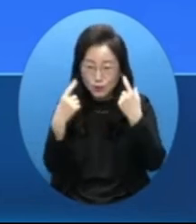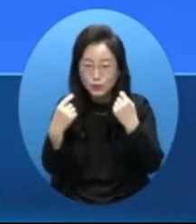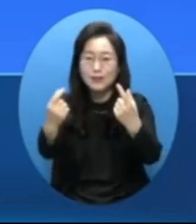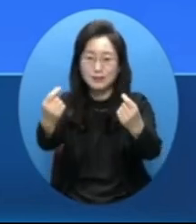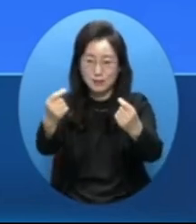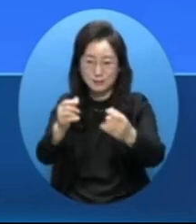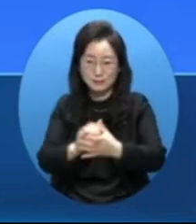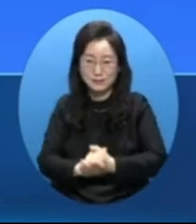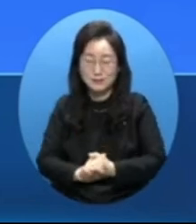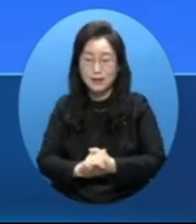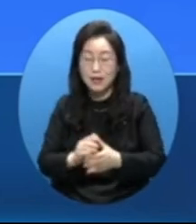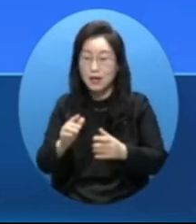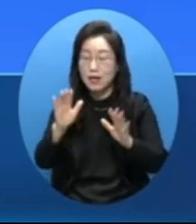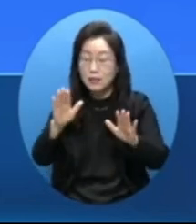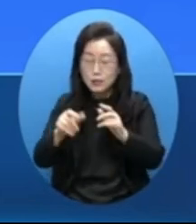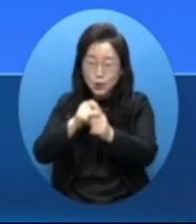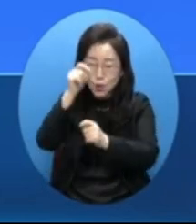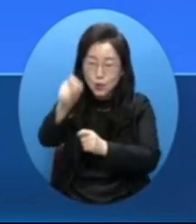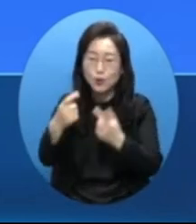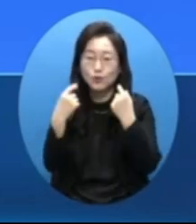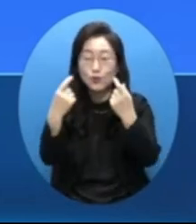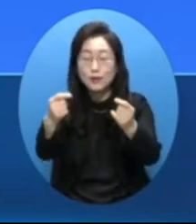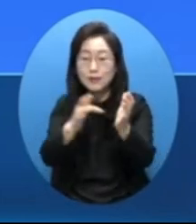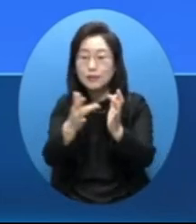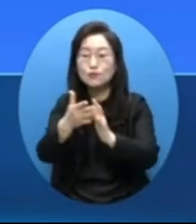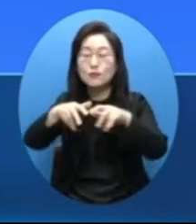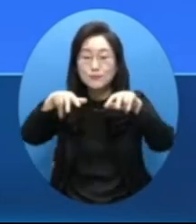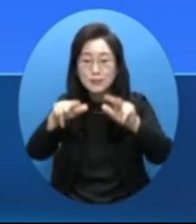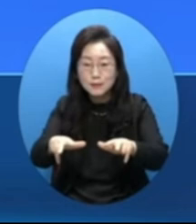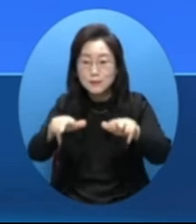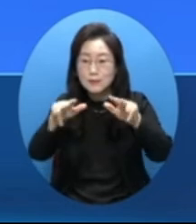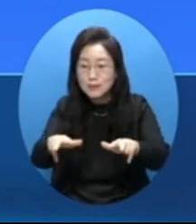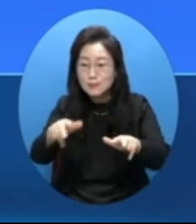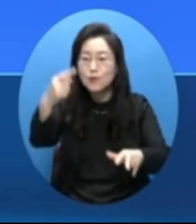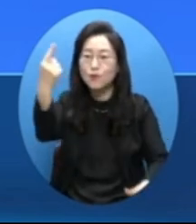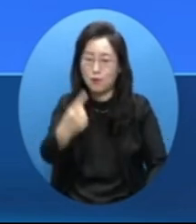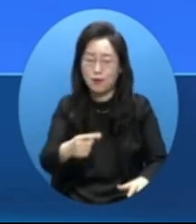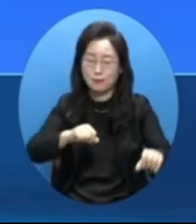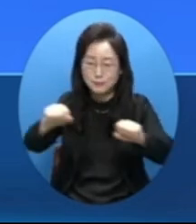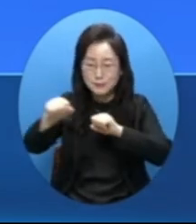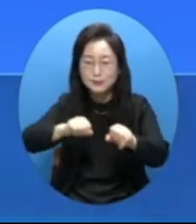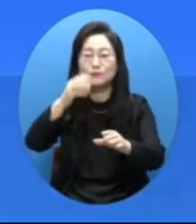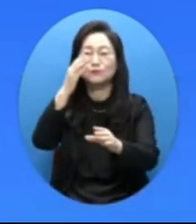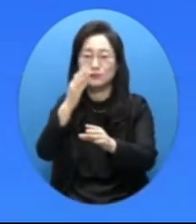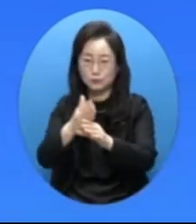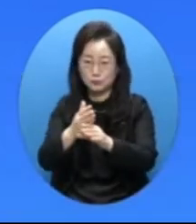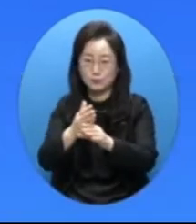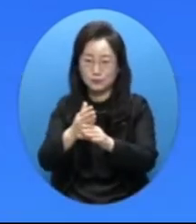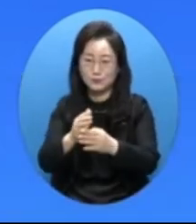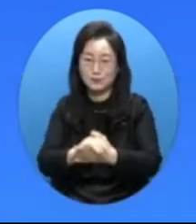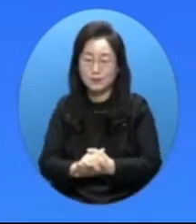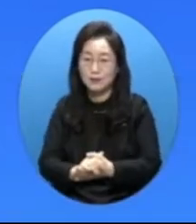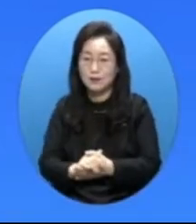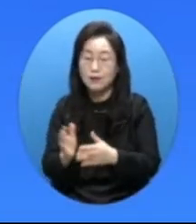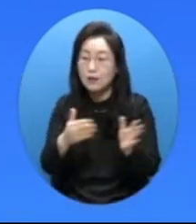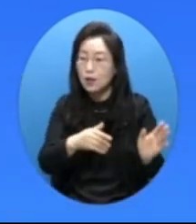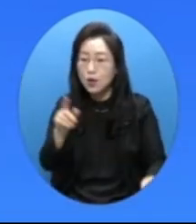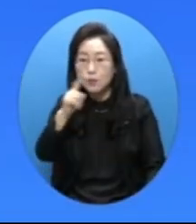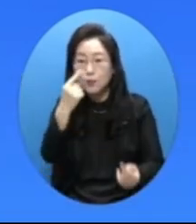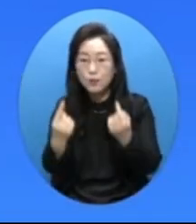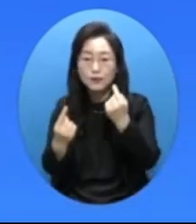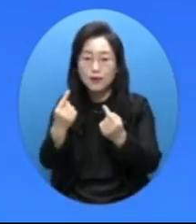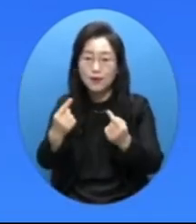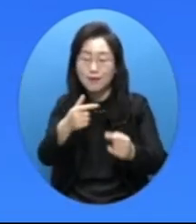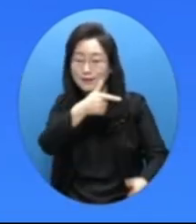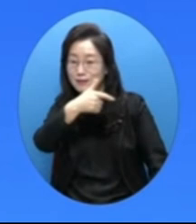동일하시니라 통해서 예수님께서 지금이 시간이 자리에 우리에게 역사하고 계신 것입니다 근데 무엇보다도 가장